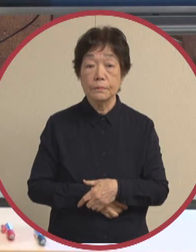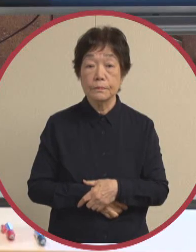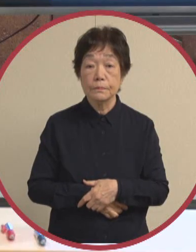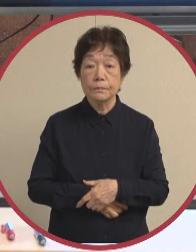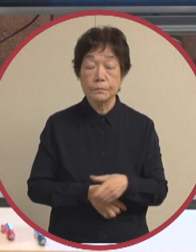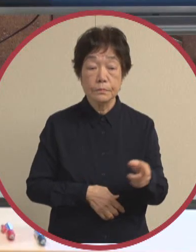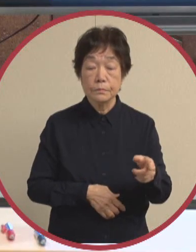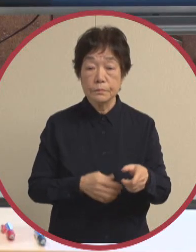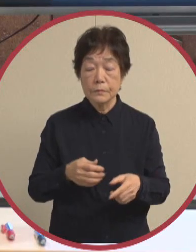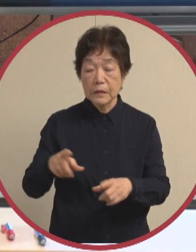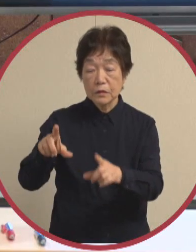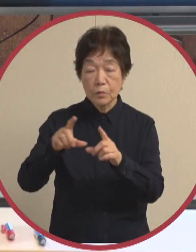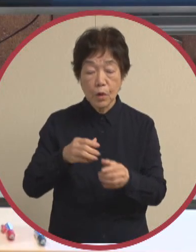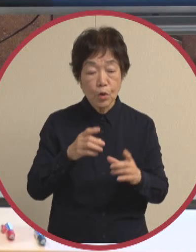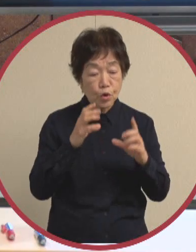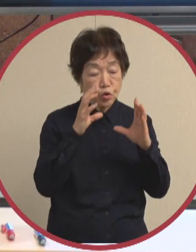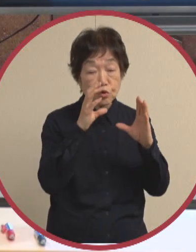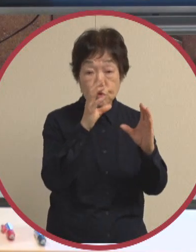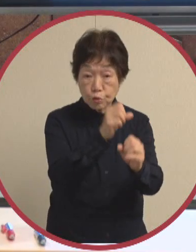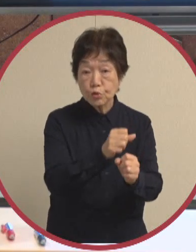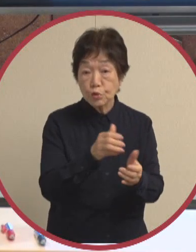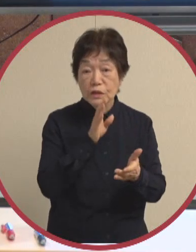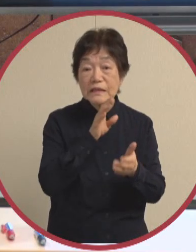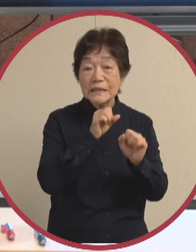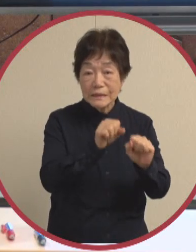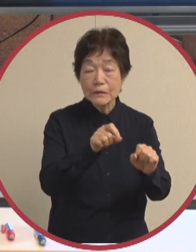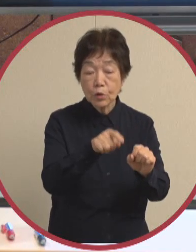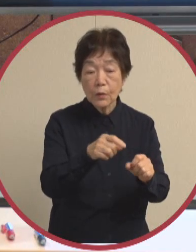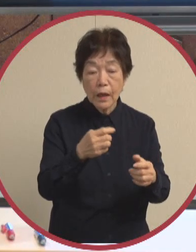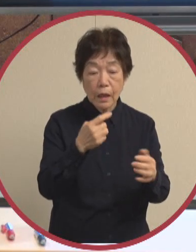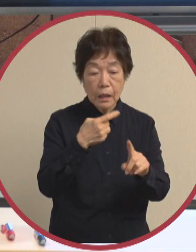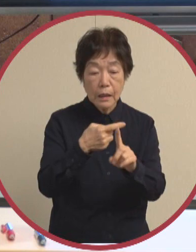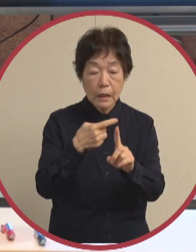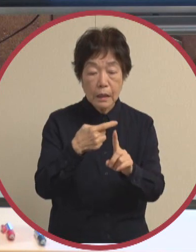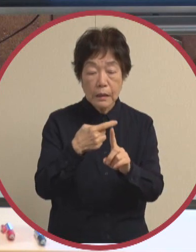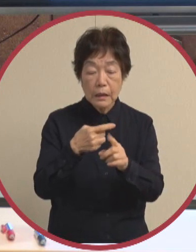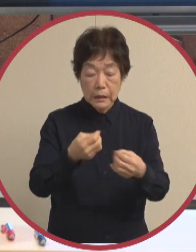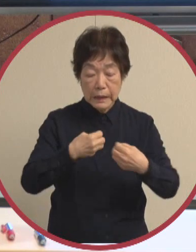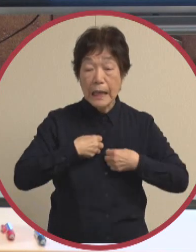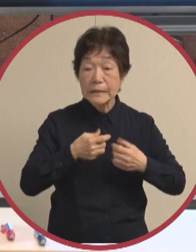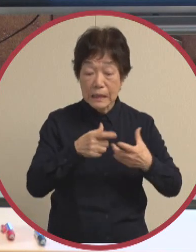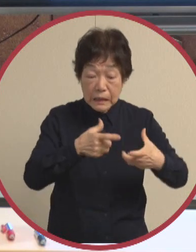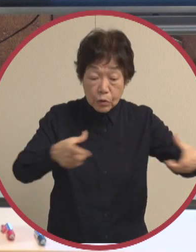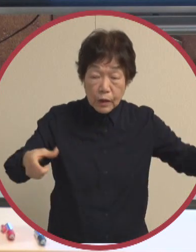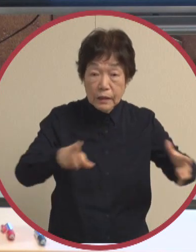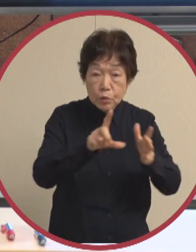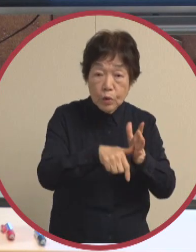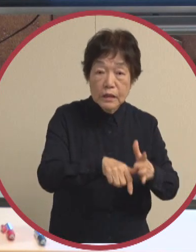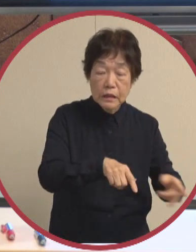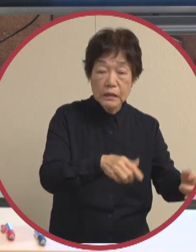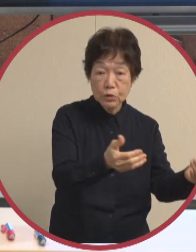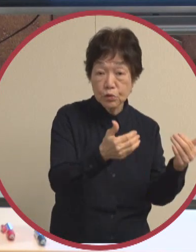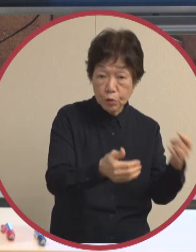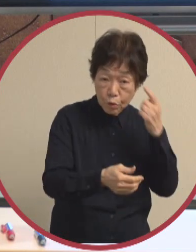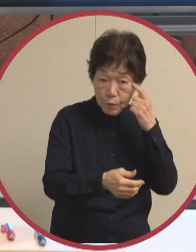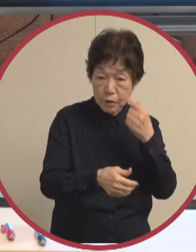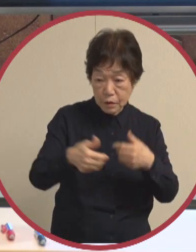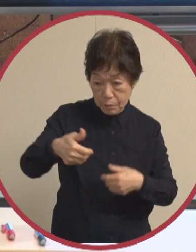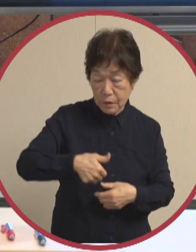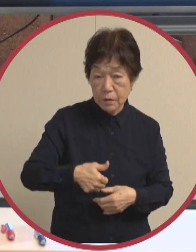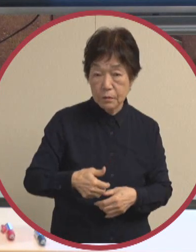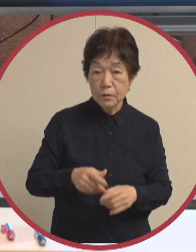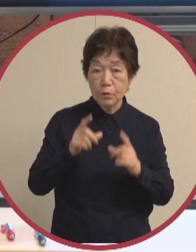なので集中実施については、それこそ感染が広がっている時とかに有用だというふうなお考えでしょうか。 そうです、そうです。